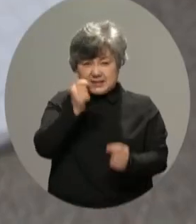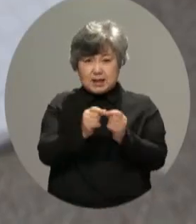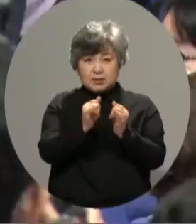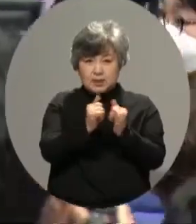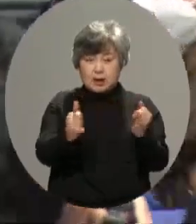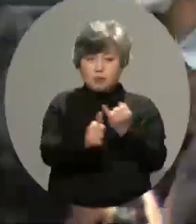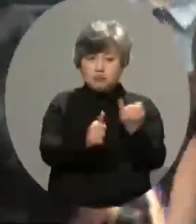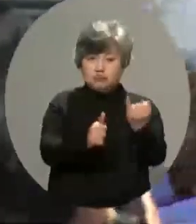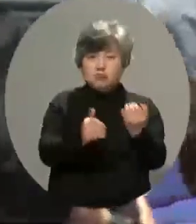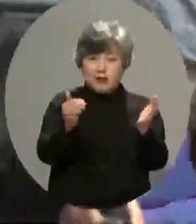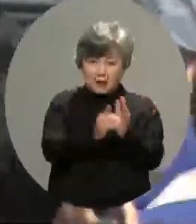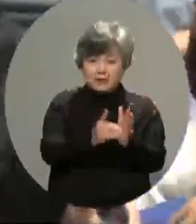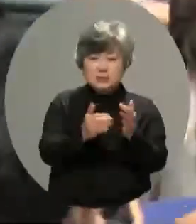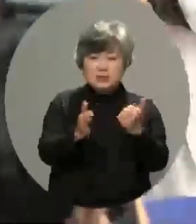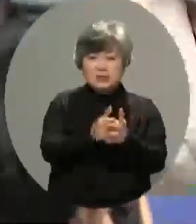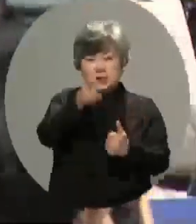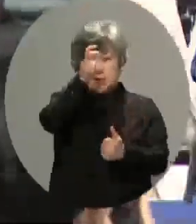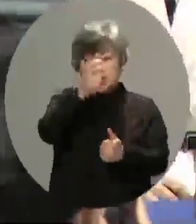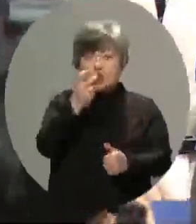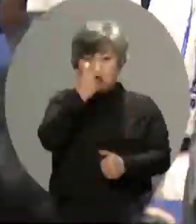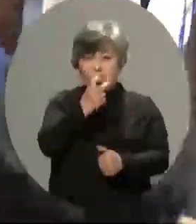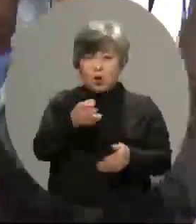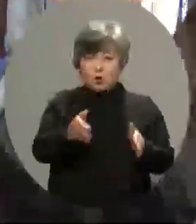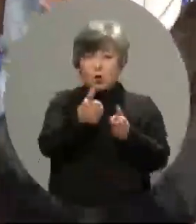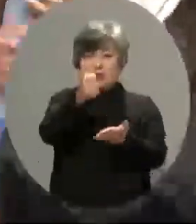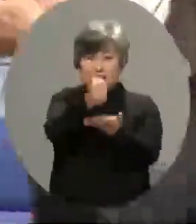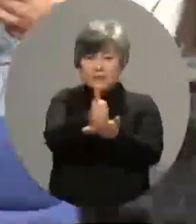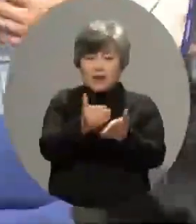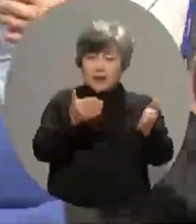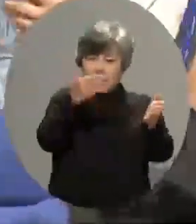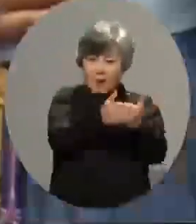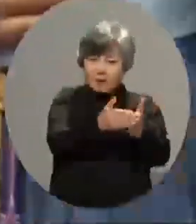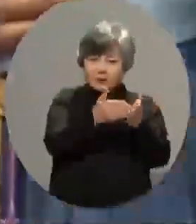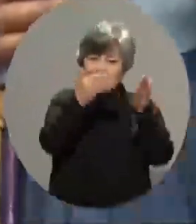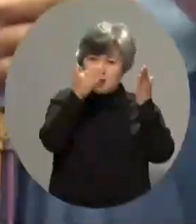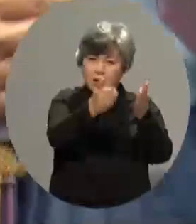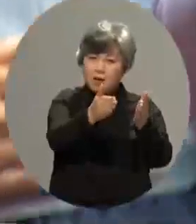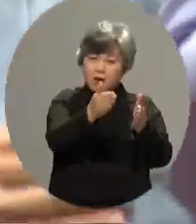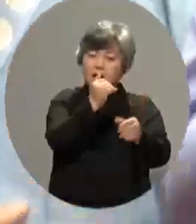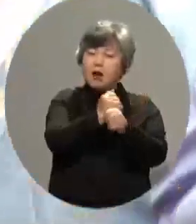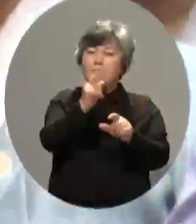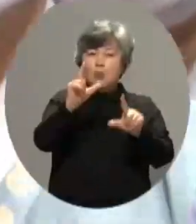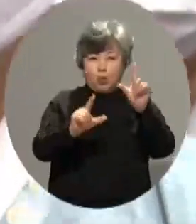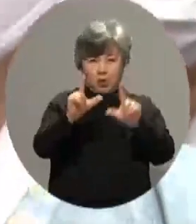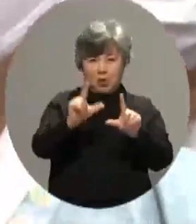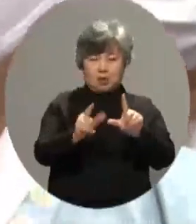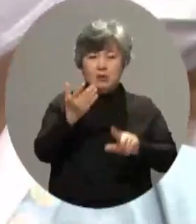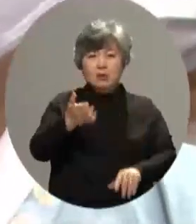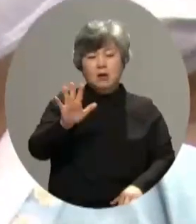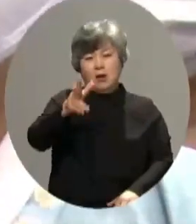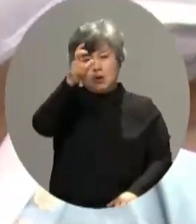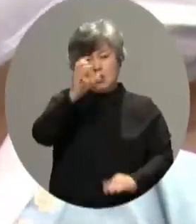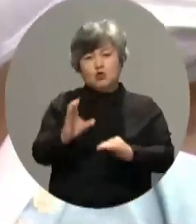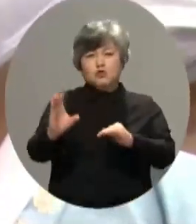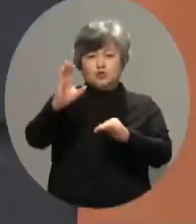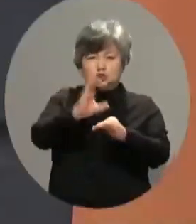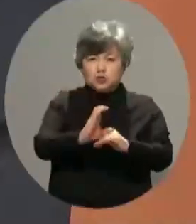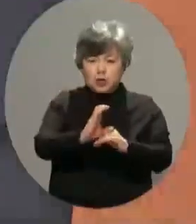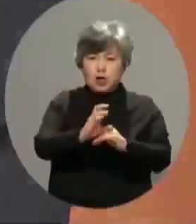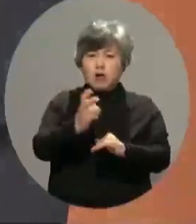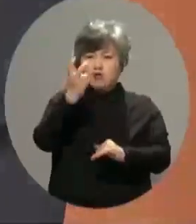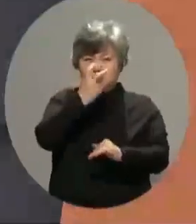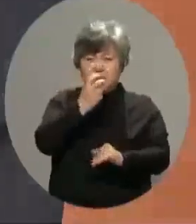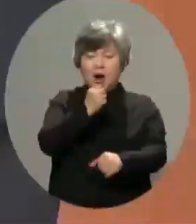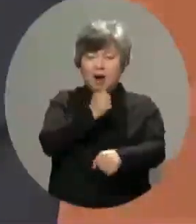아내까지 입건되면서 경찰의 수사가 송 전 지사의 턱 밑까지 향하고 있는 모양새인데 경찰이 추가 수사 확대